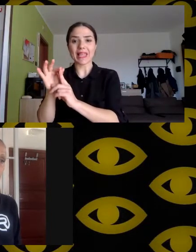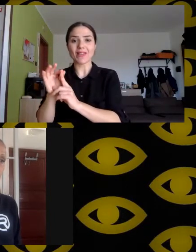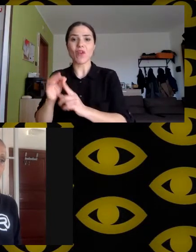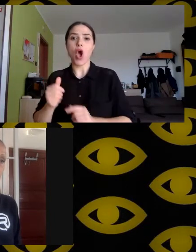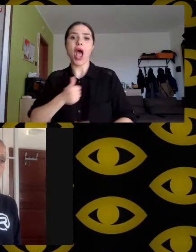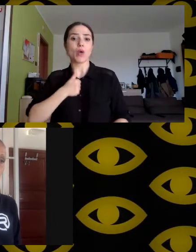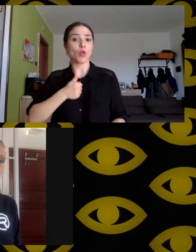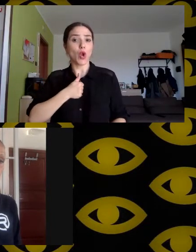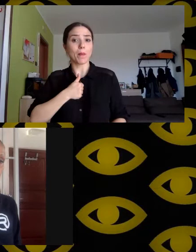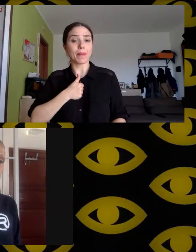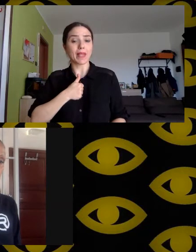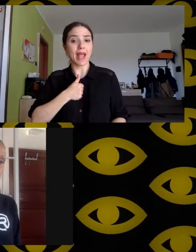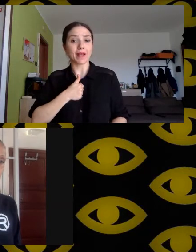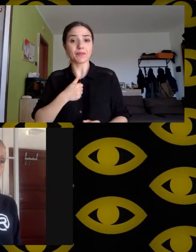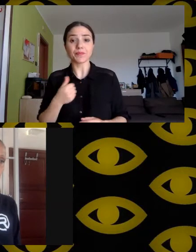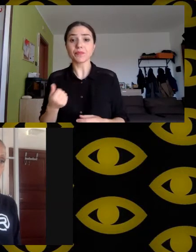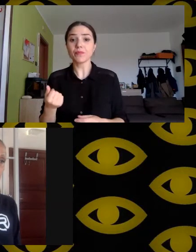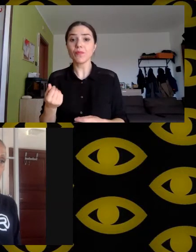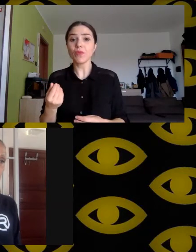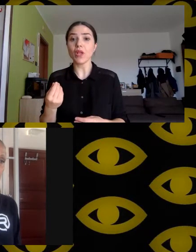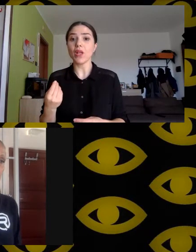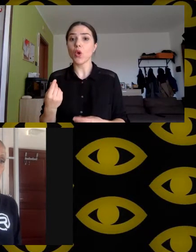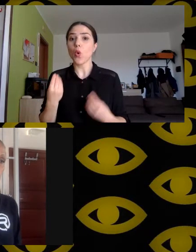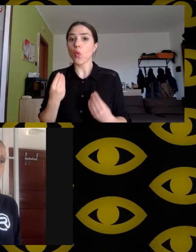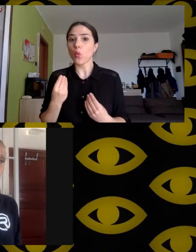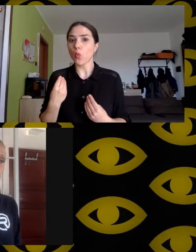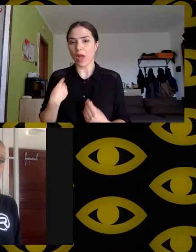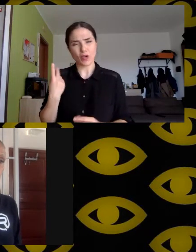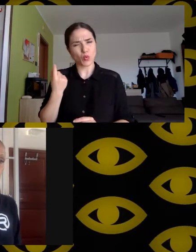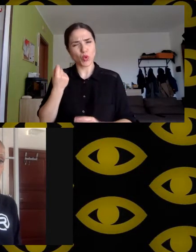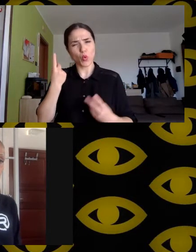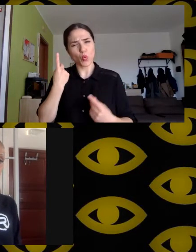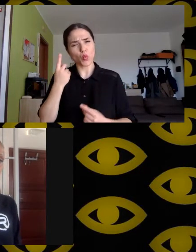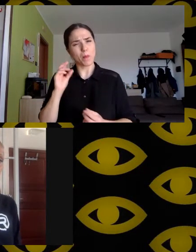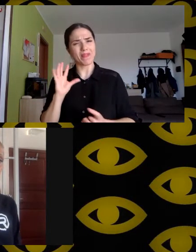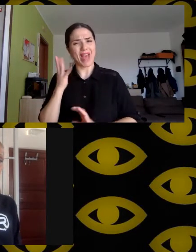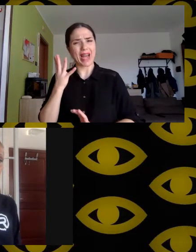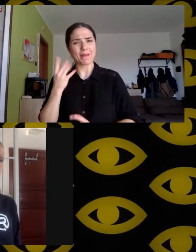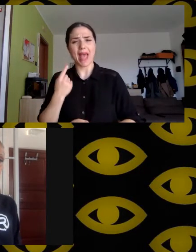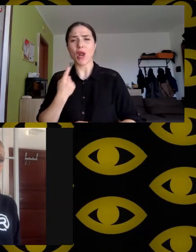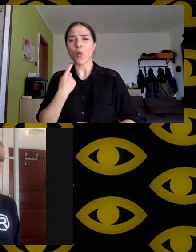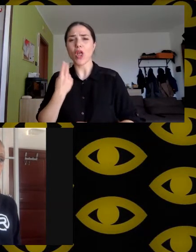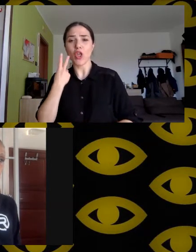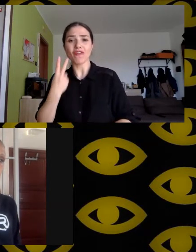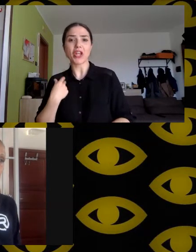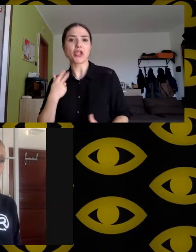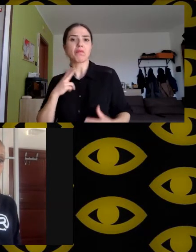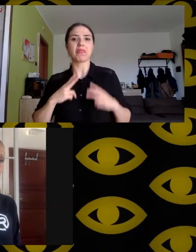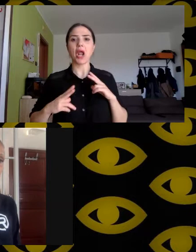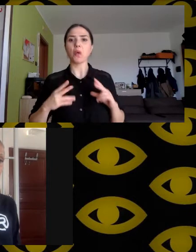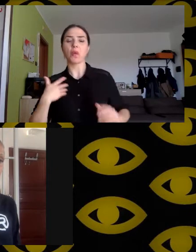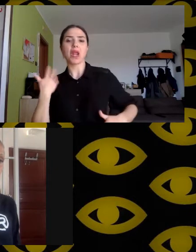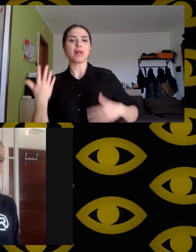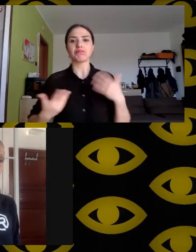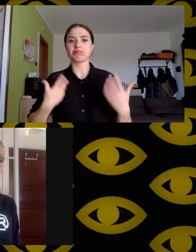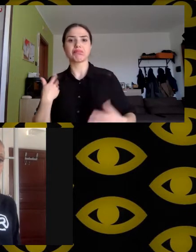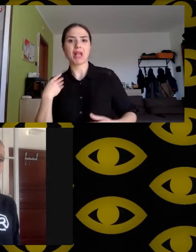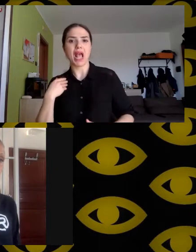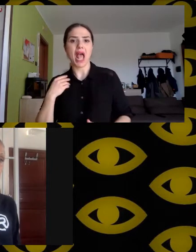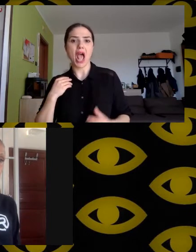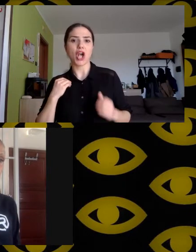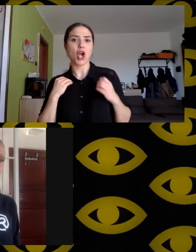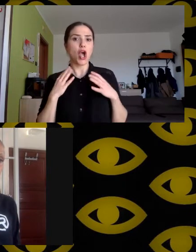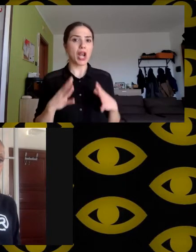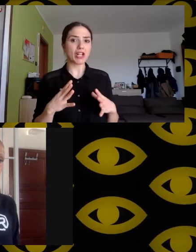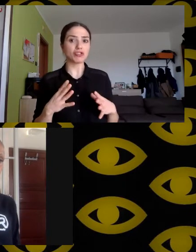divento matta. E quando si permettono di dire, solo perché sono disinvolta, perché faccio tutto, non mi fermo davanti a nessun